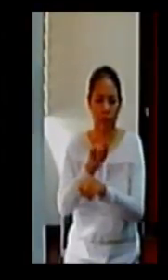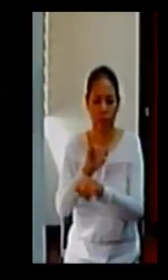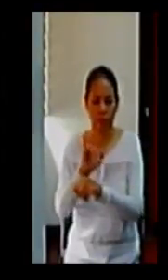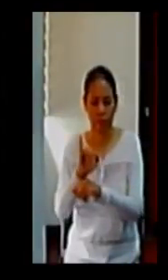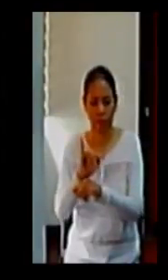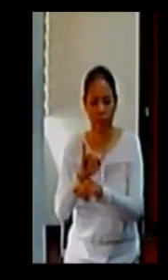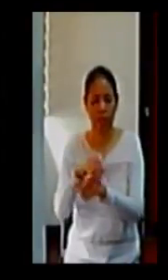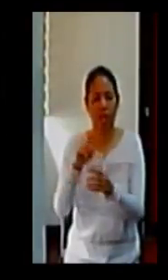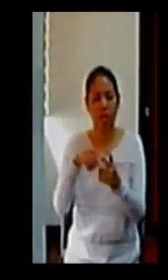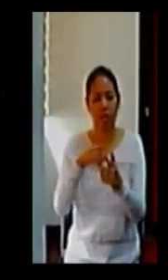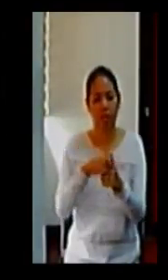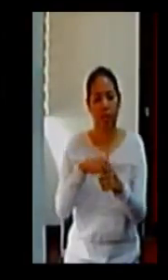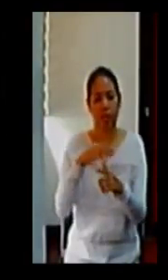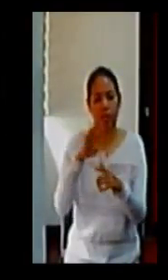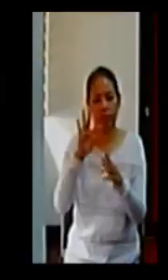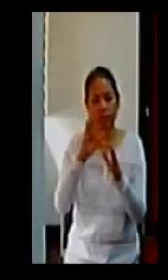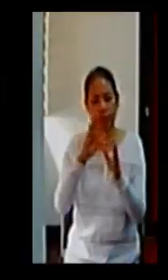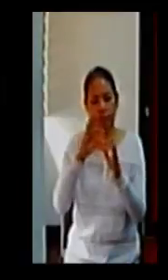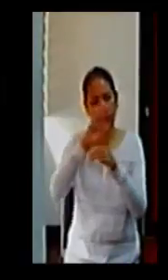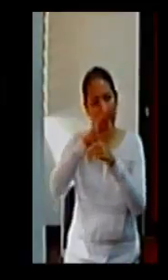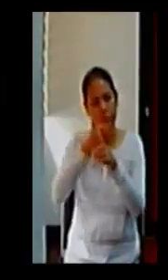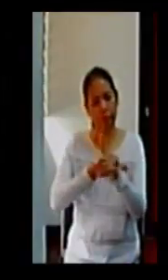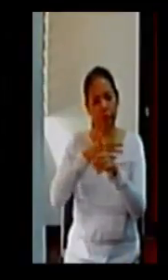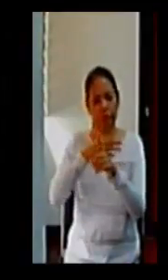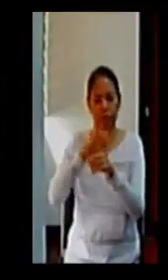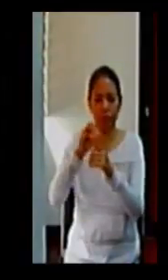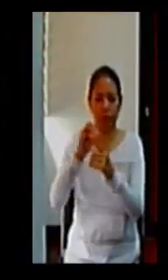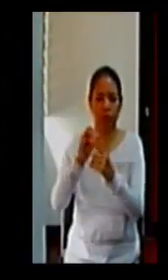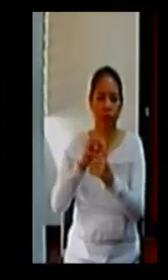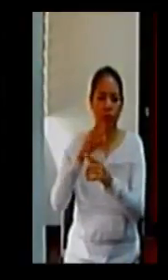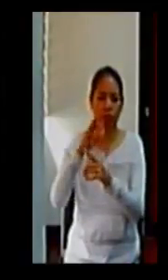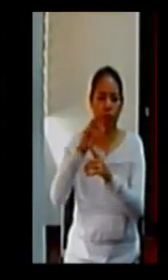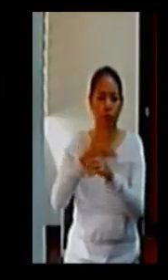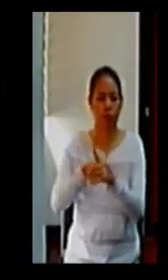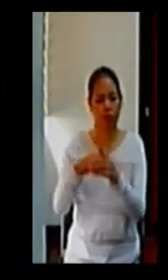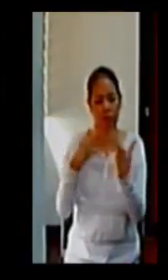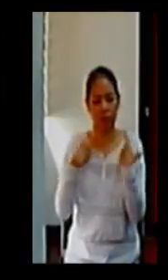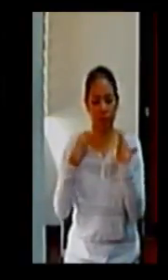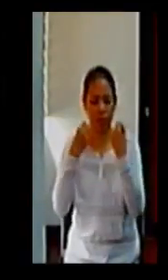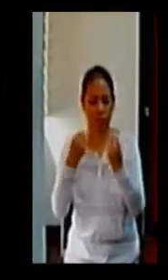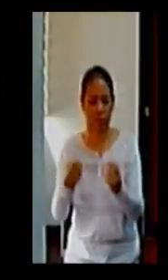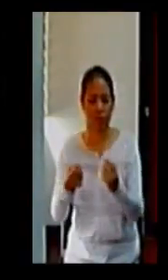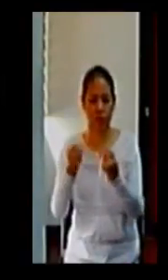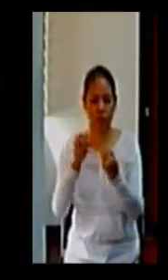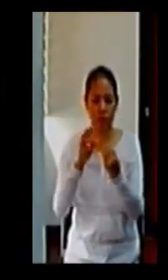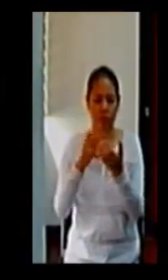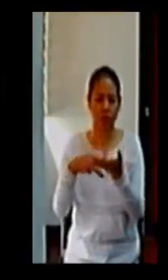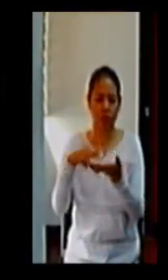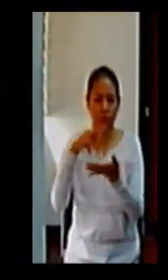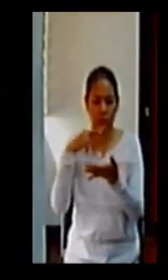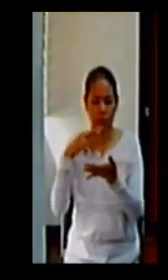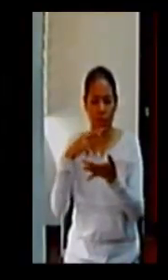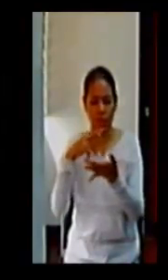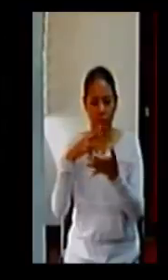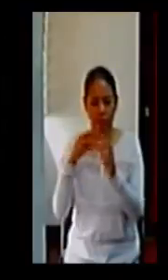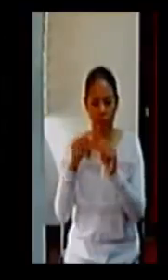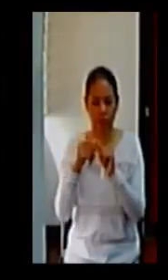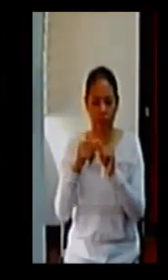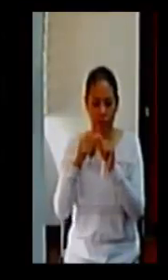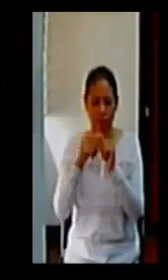February o March, dahil nakasettle na rin at nakatanim na parang strong na yung palay namin, magbabaki kami ulit to thanks the